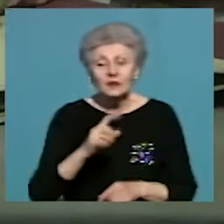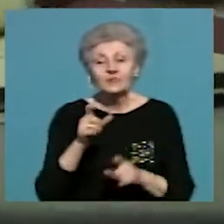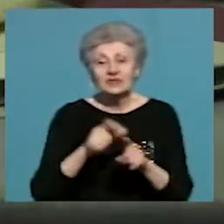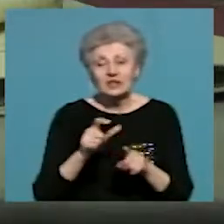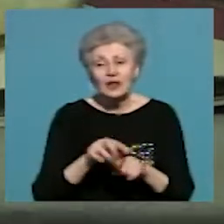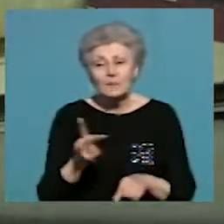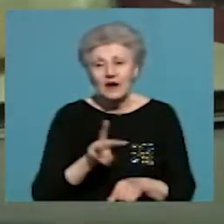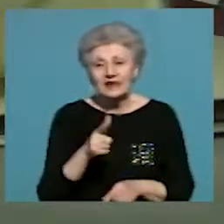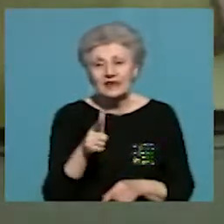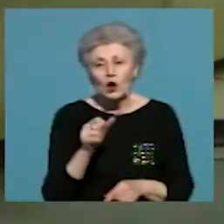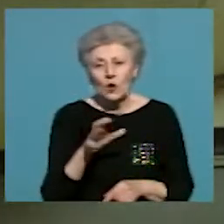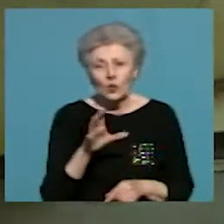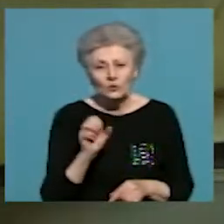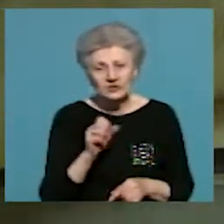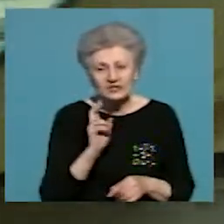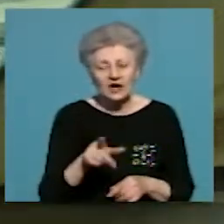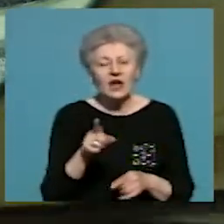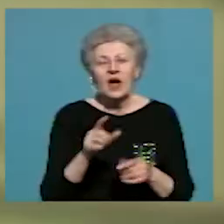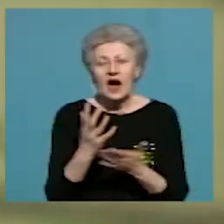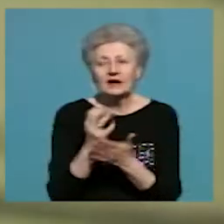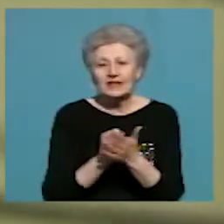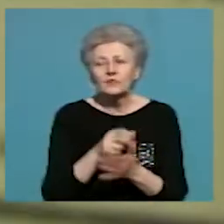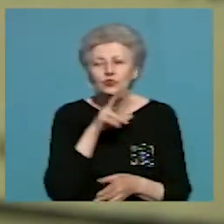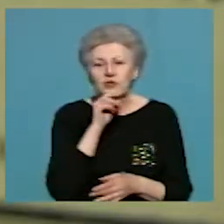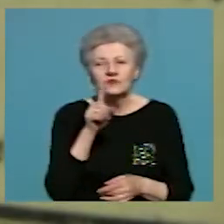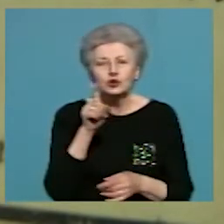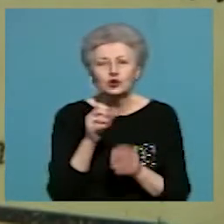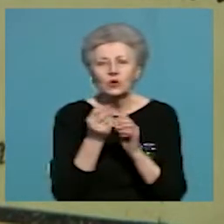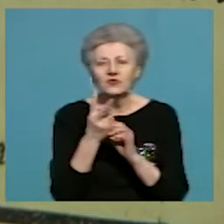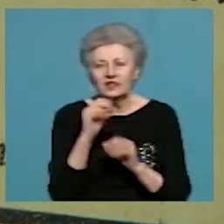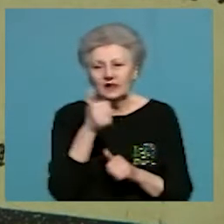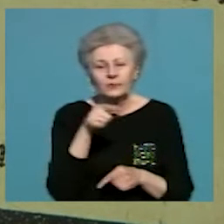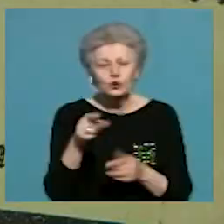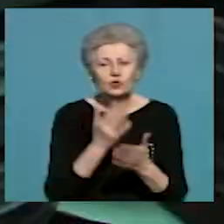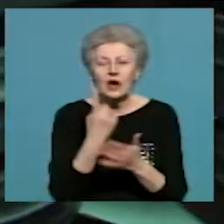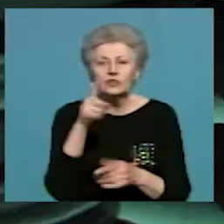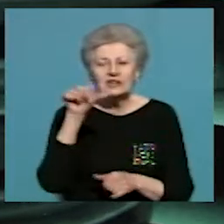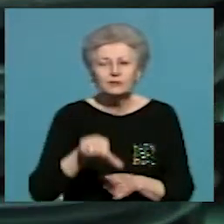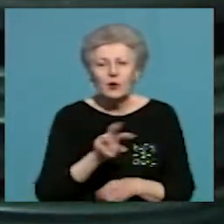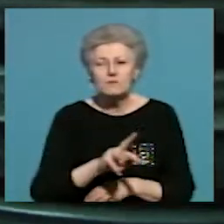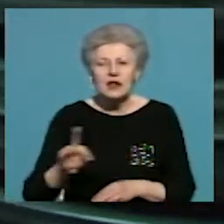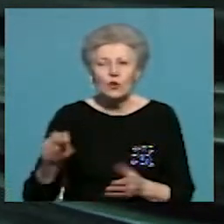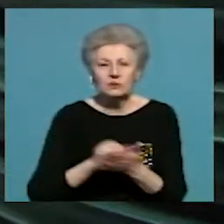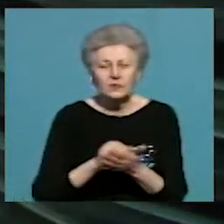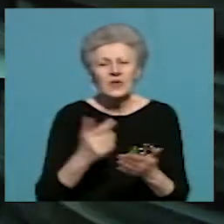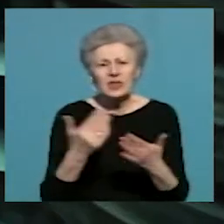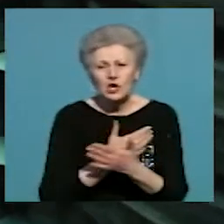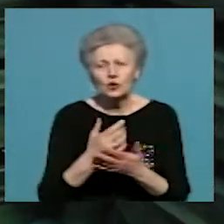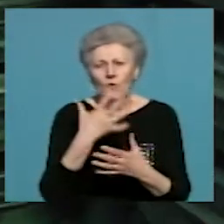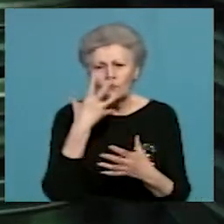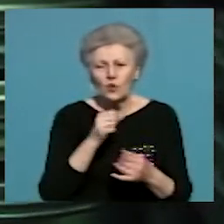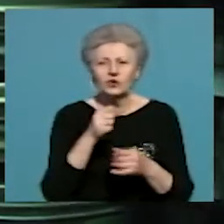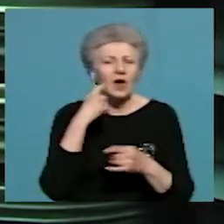Гуцу, Чернівецькому обласному архіву 112 років. Тут зберігають понад 1,5 мільйона документів. Серед них – кіно, фото, аудіо